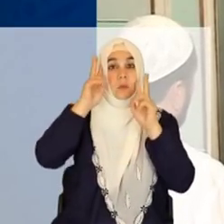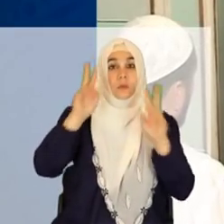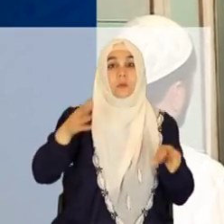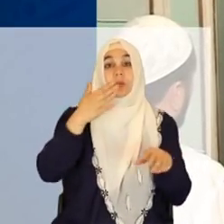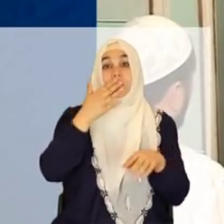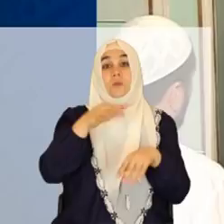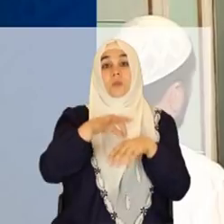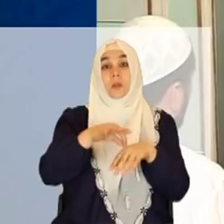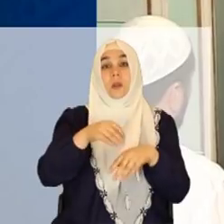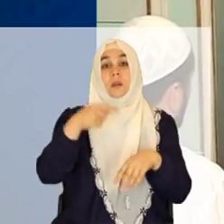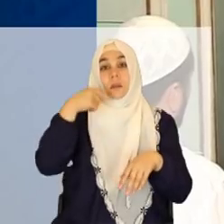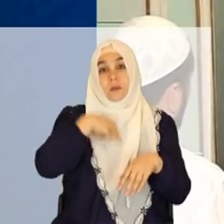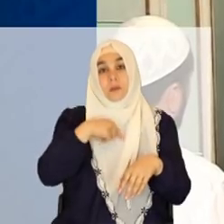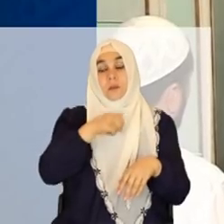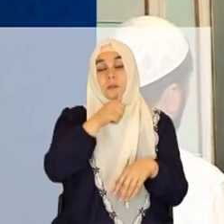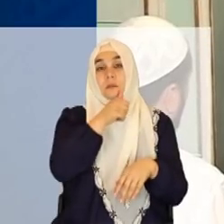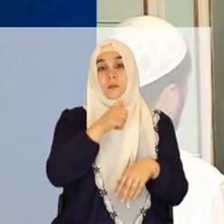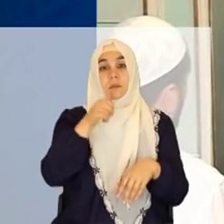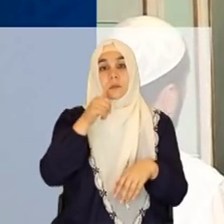chunki roza ichki ibodat.